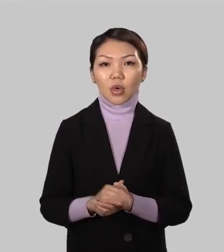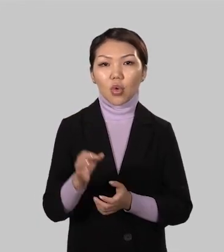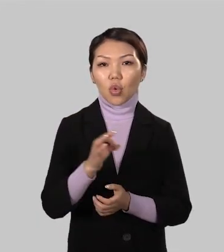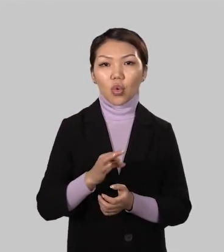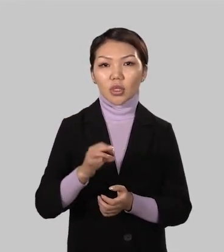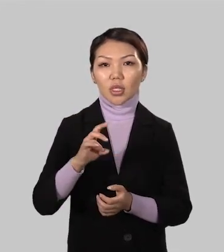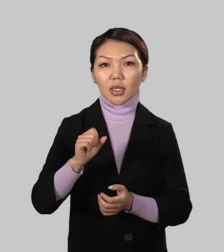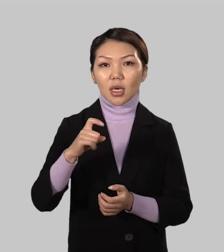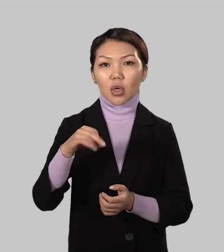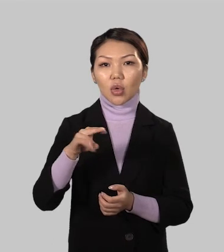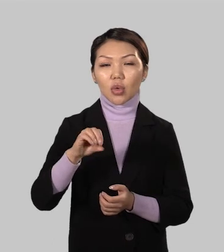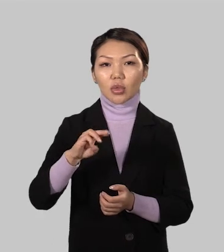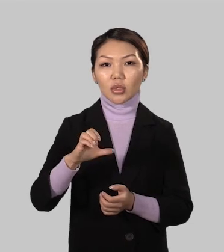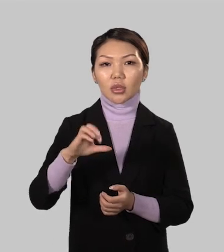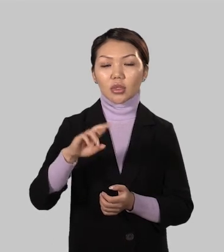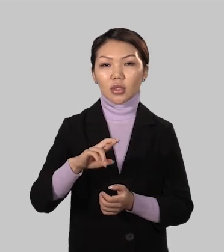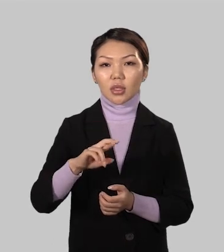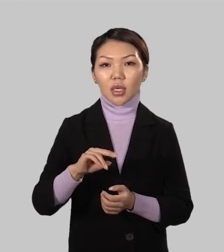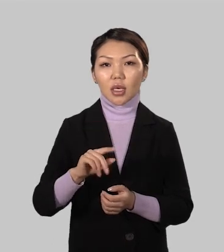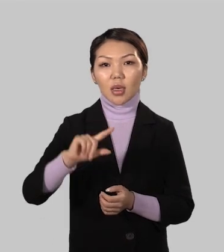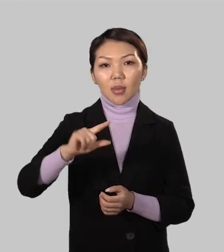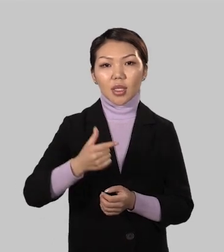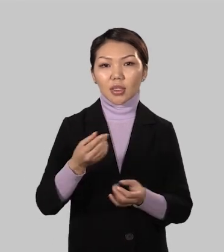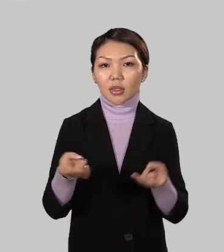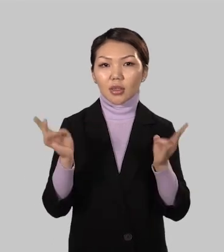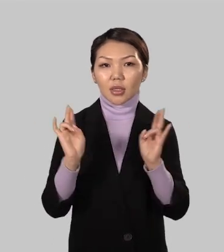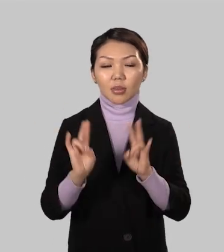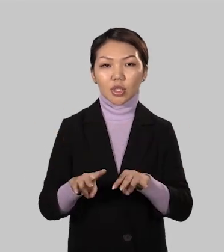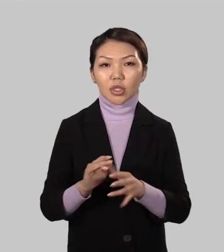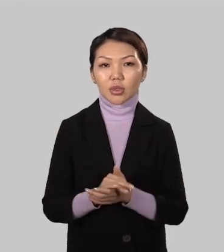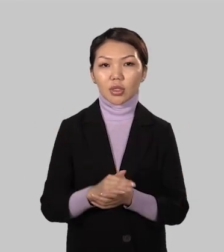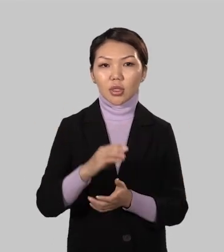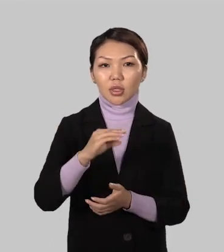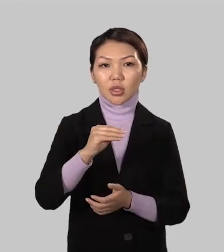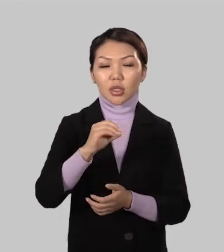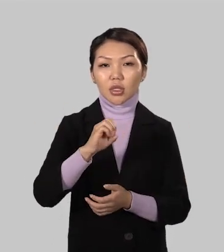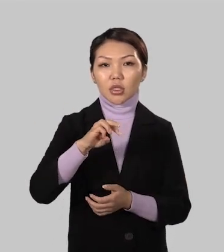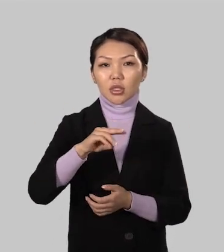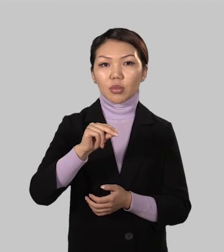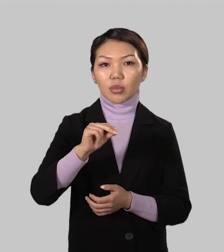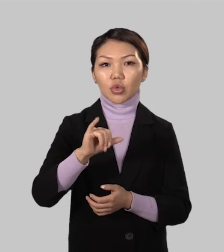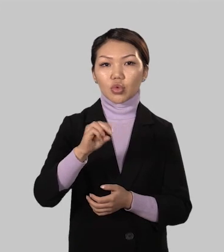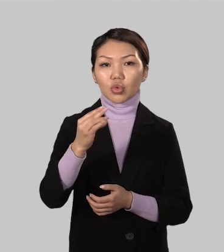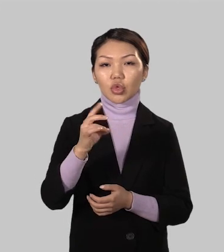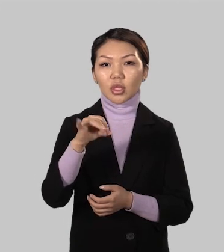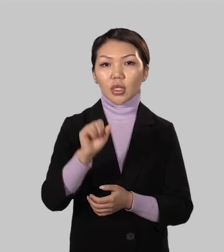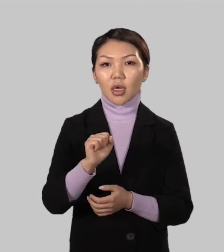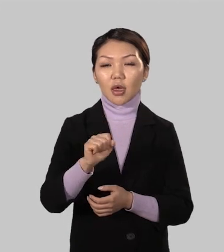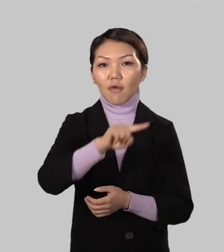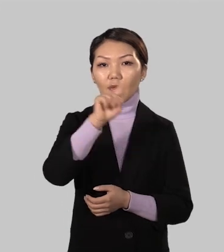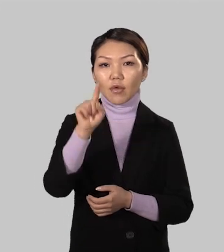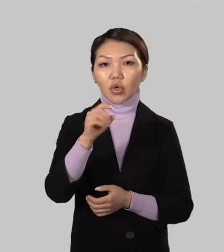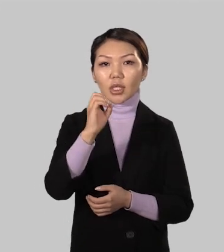озеро находится мягкий знак не пишется жемчужина в корне